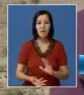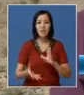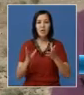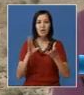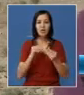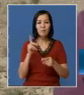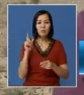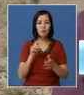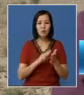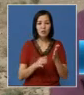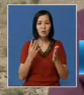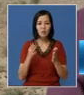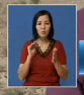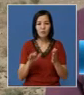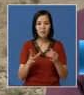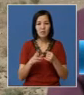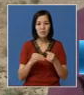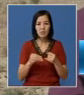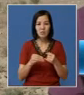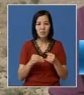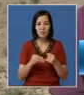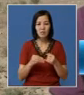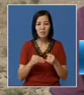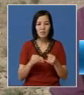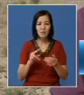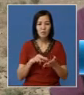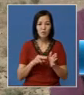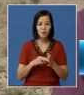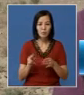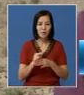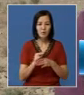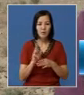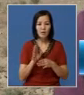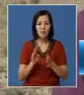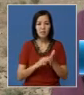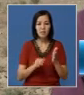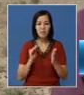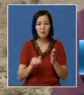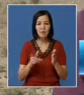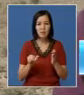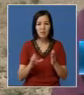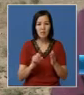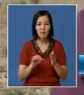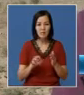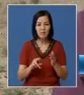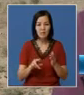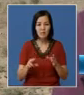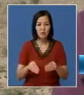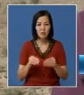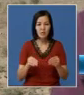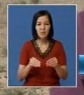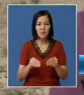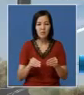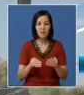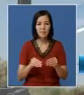бойынша 184 мың гектар жерге химиялық өңдеу жұмыстары жоспарланған. Оның ішінде 80 мың гектары азиялық шегірткеге, 103 мың